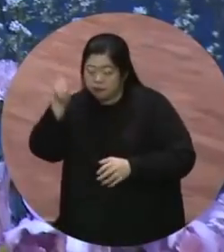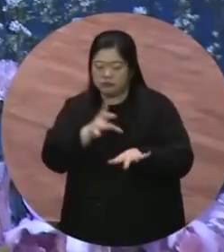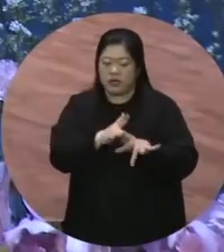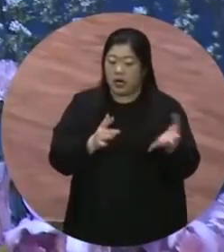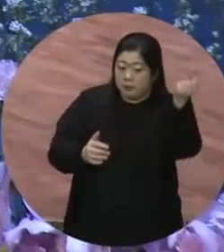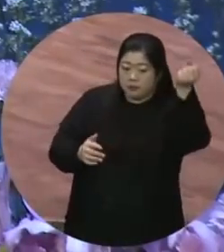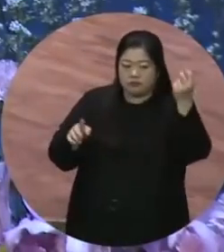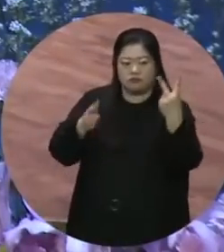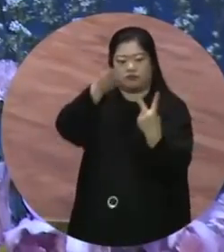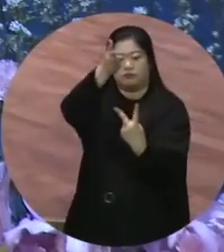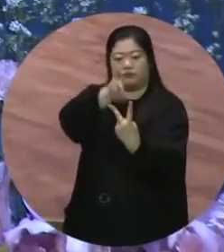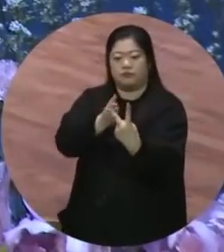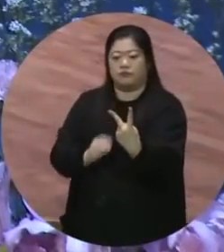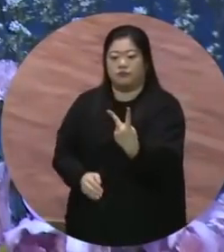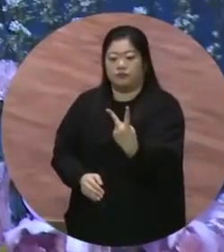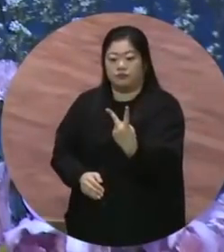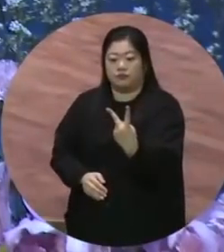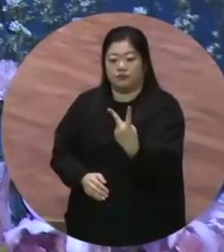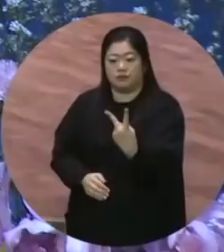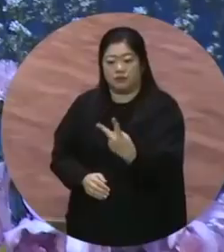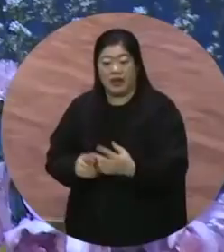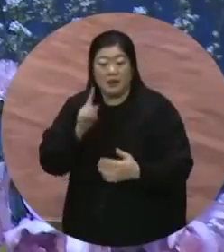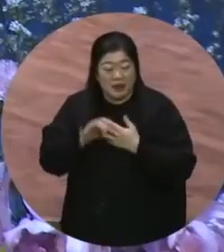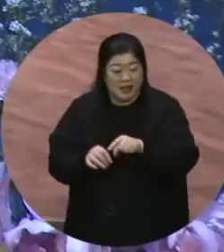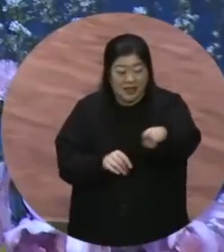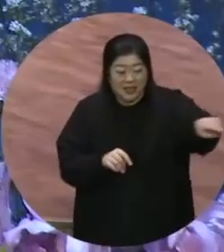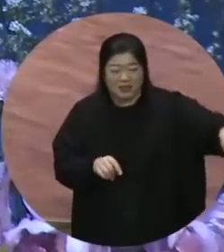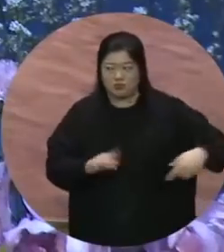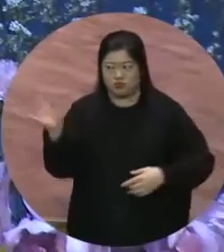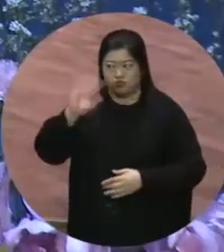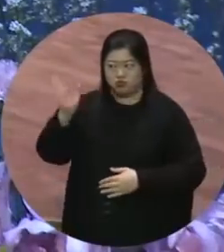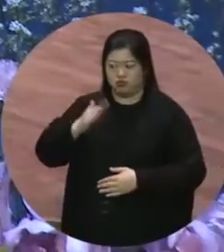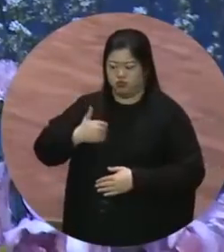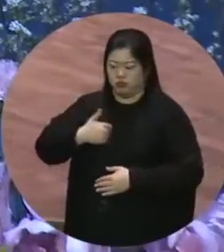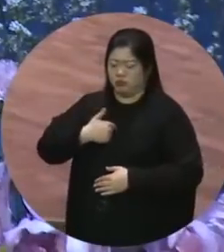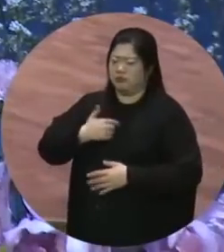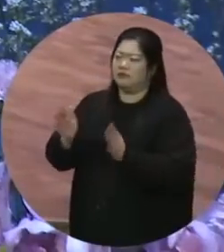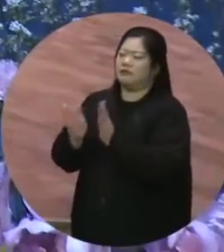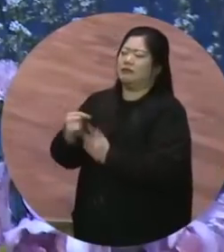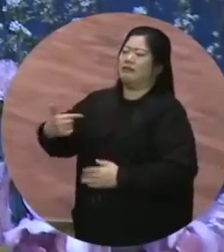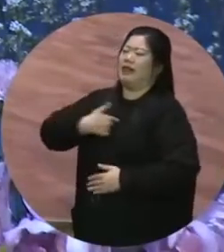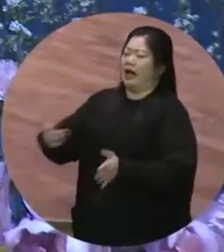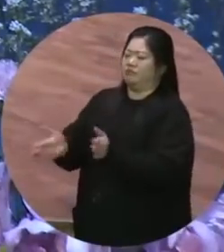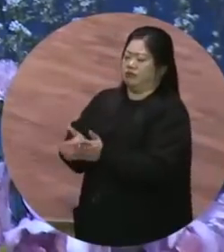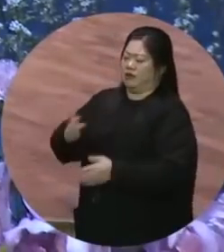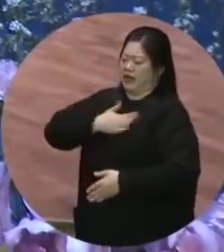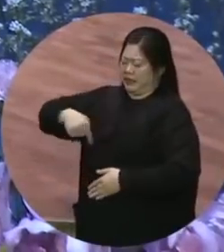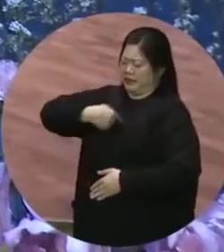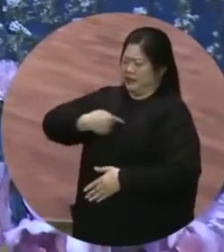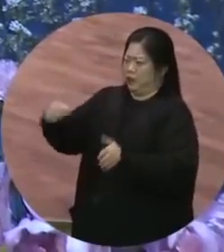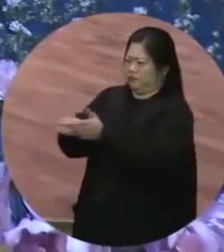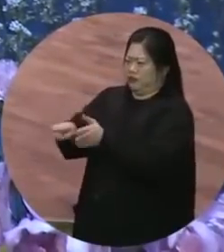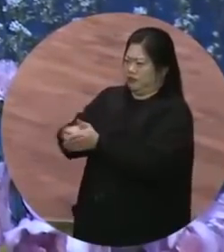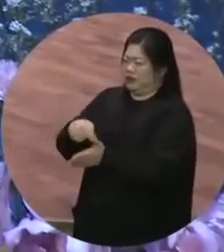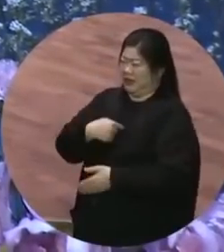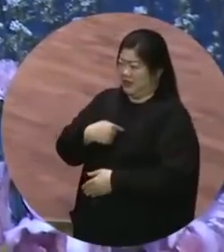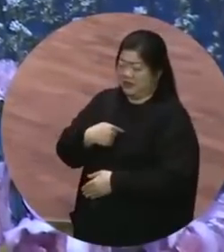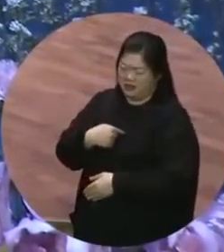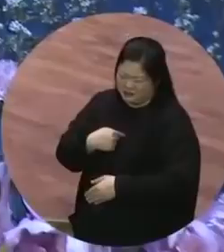삶이냐. 불신자들은 다 마귀 소속이에요. 마귀 종로로 사는 삶을 사는 사람 특징이